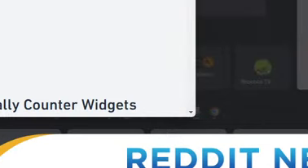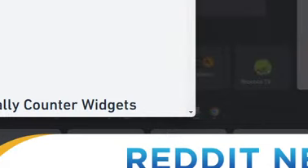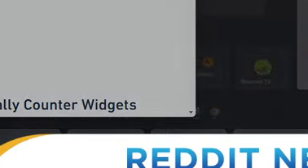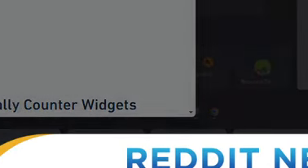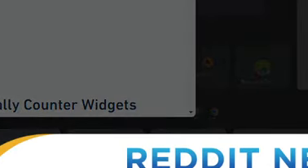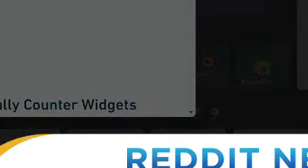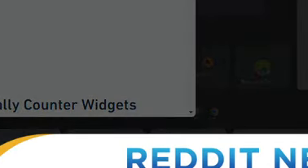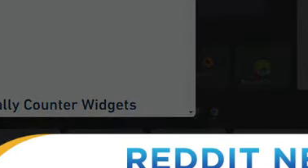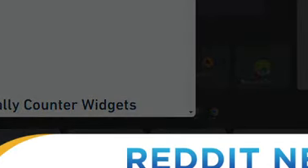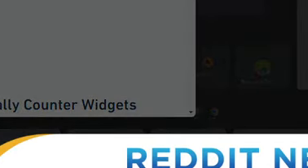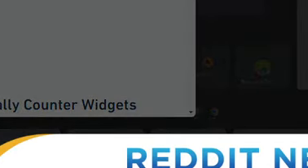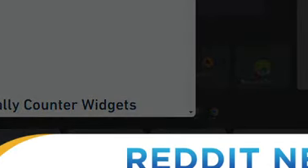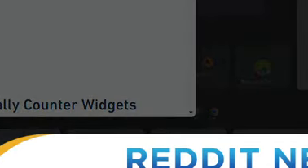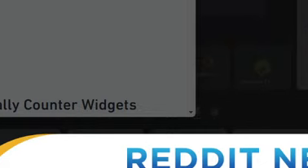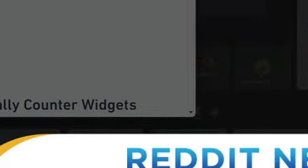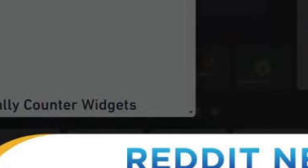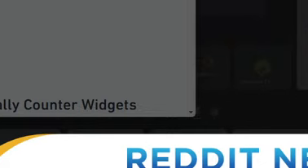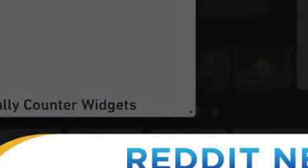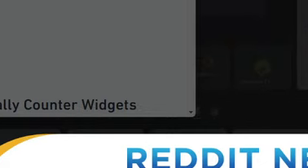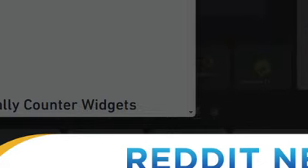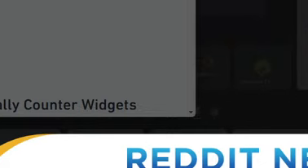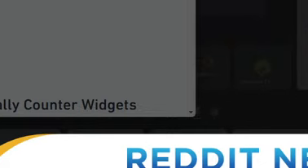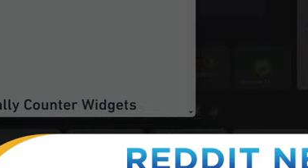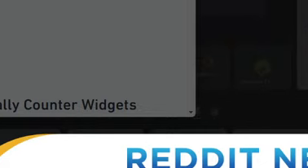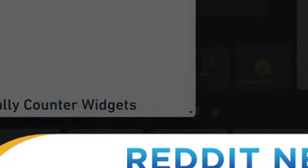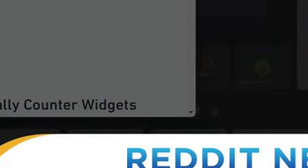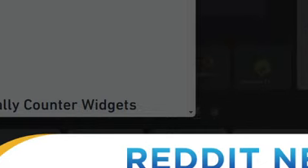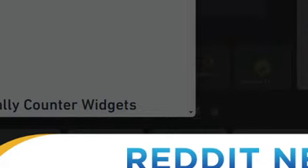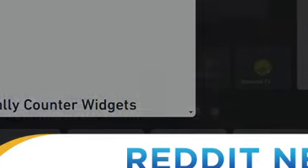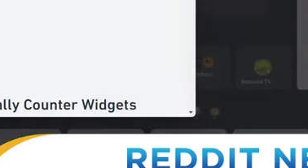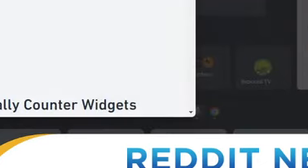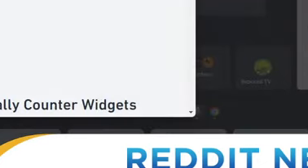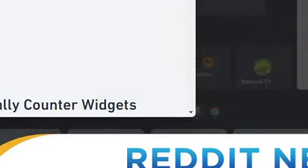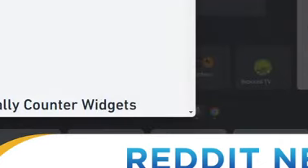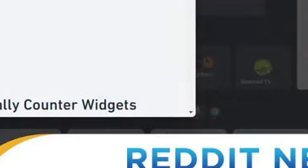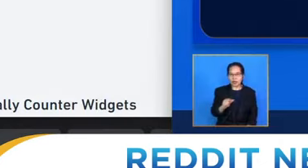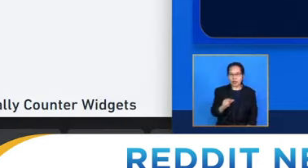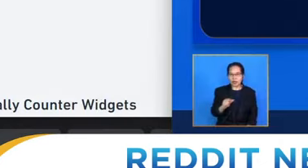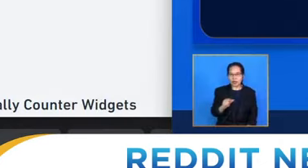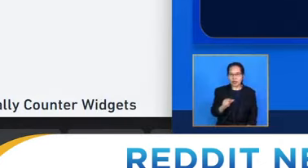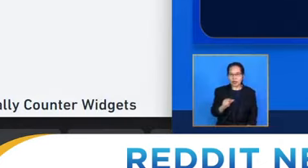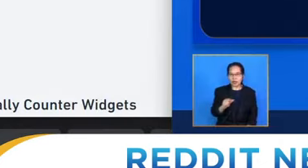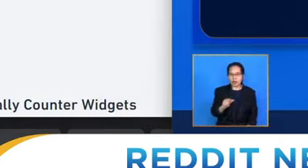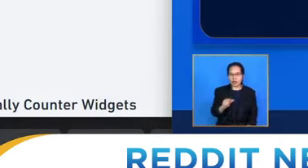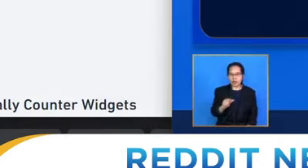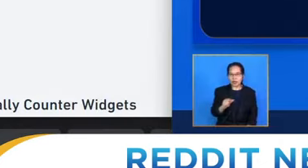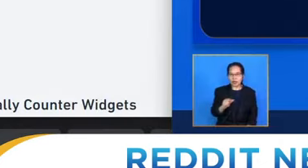ay paglilingkod na may mabuting kalooban.